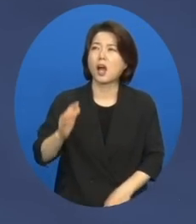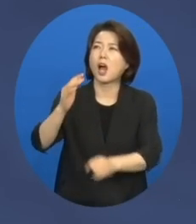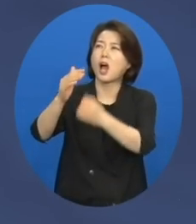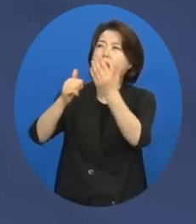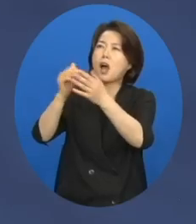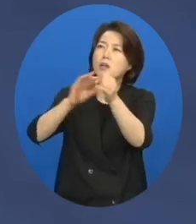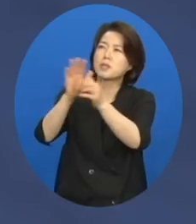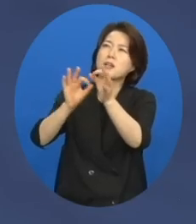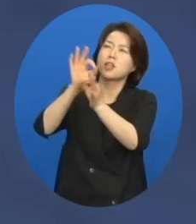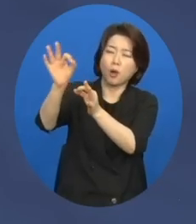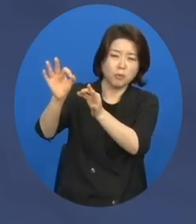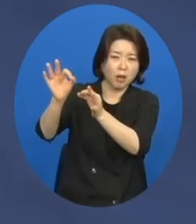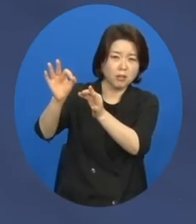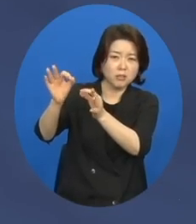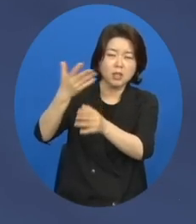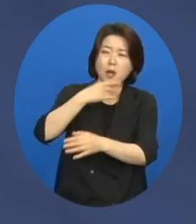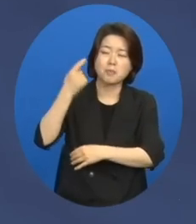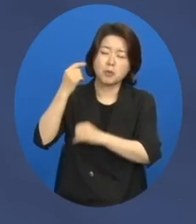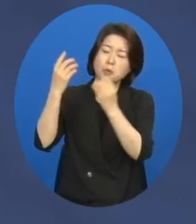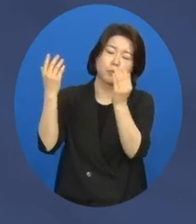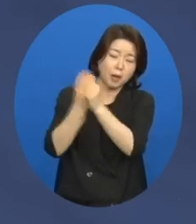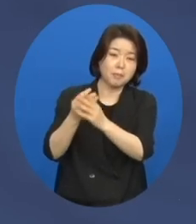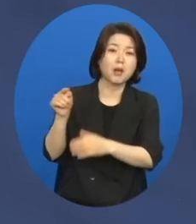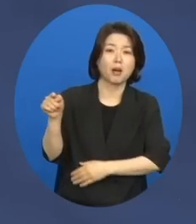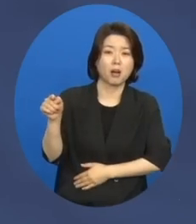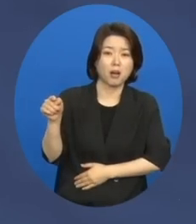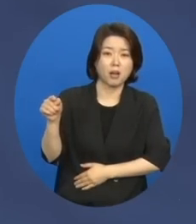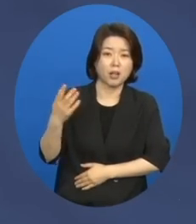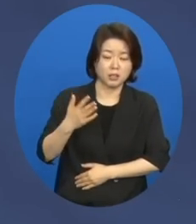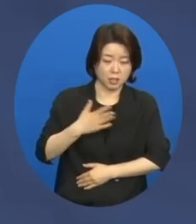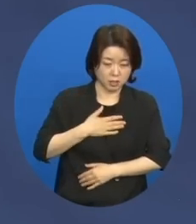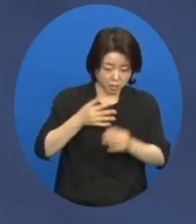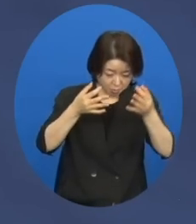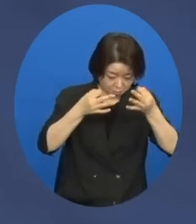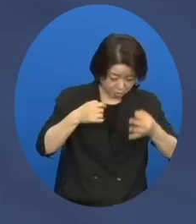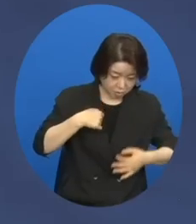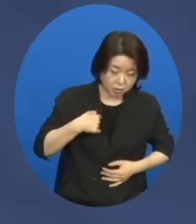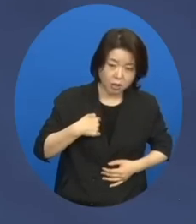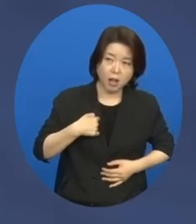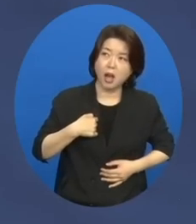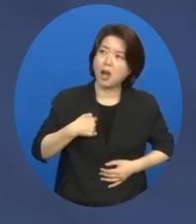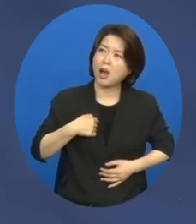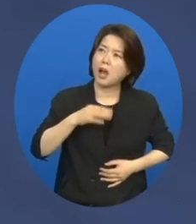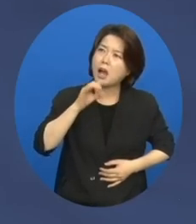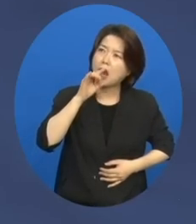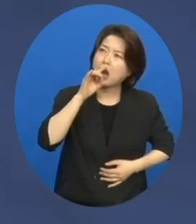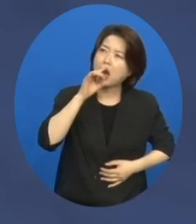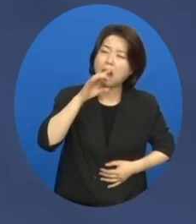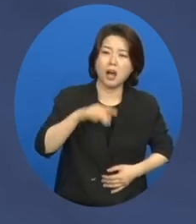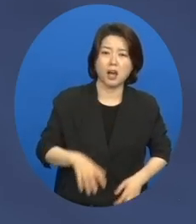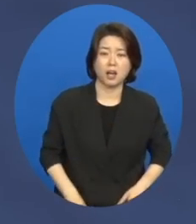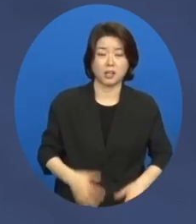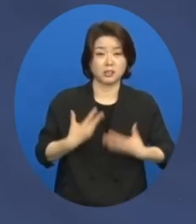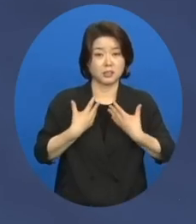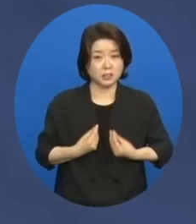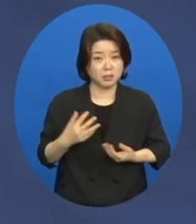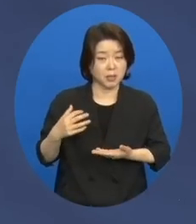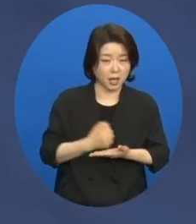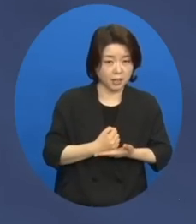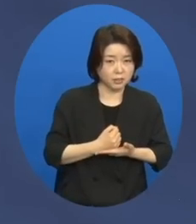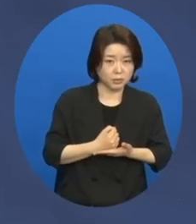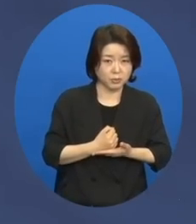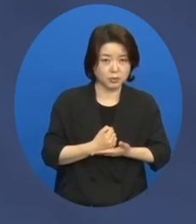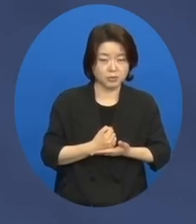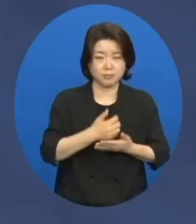사랑도 영원하시고 복음은 완벽한데 근데 내 꼬라지 가지고는 안 되는구나 이 절망을 안고